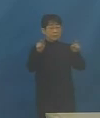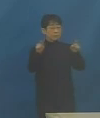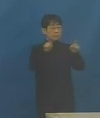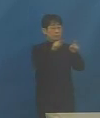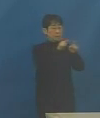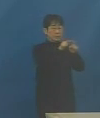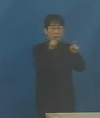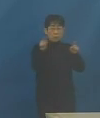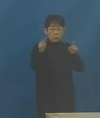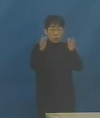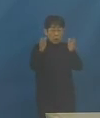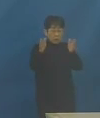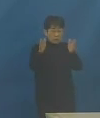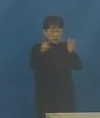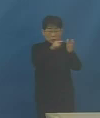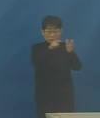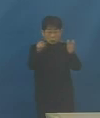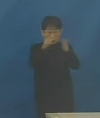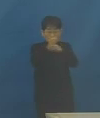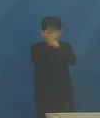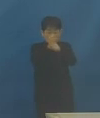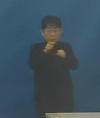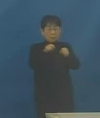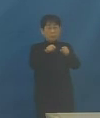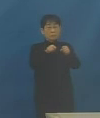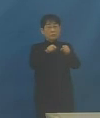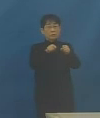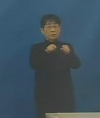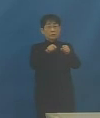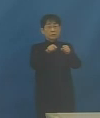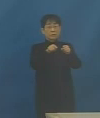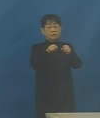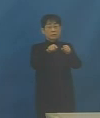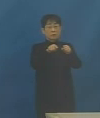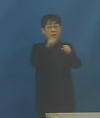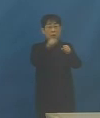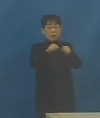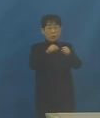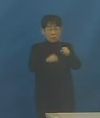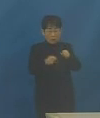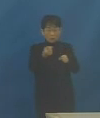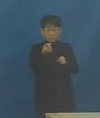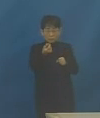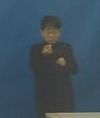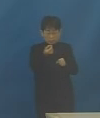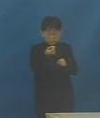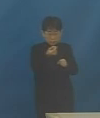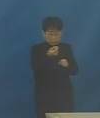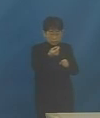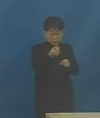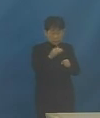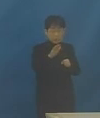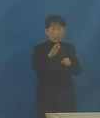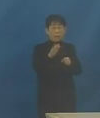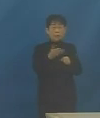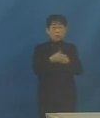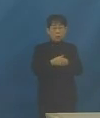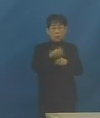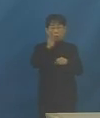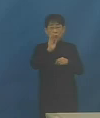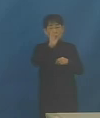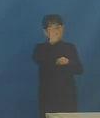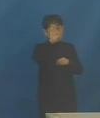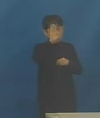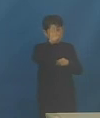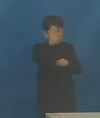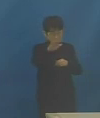範囲をくくってしまうまあこういうことはやはり地道ではありますけどその後のさらに